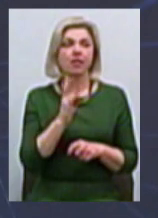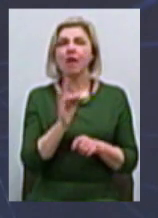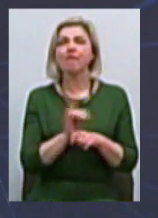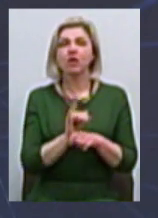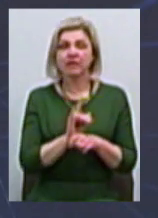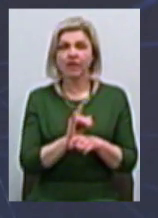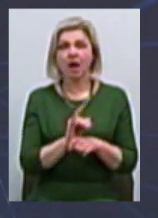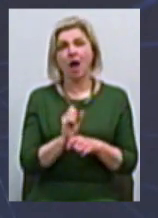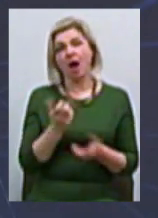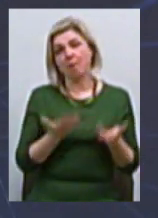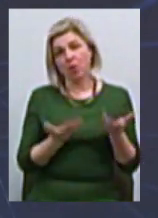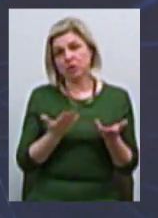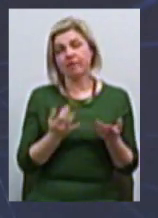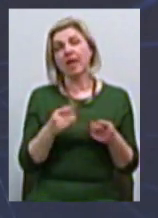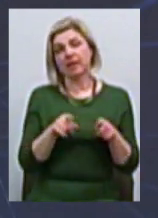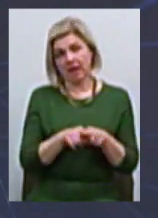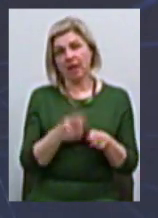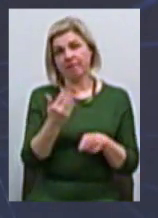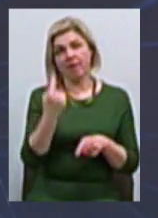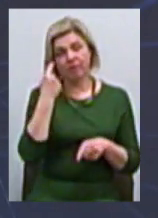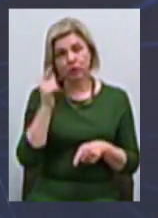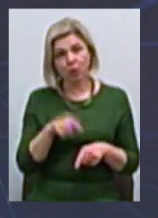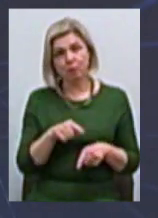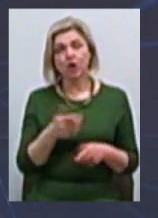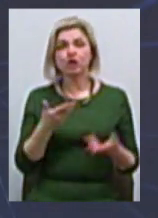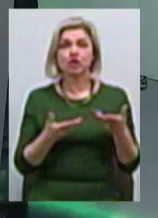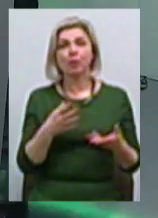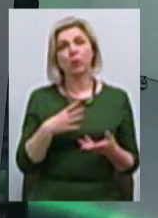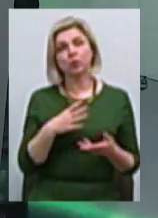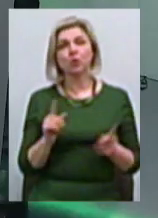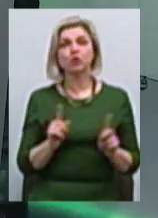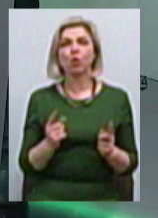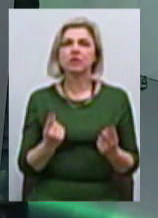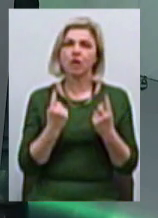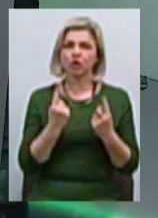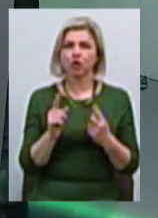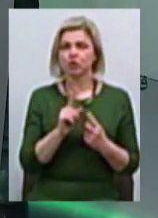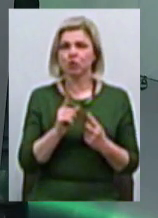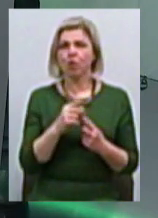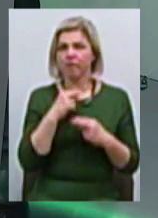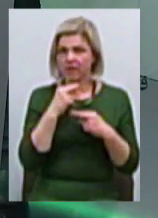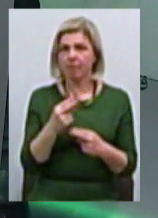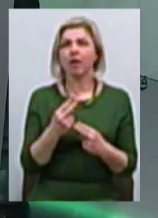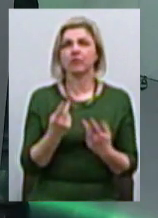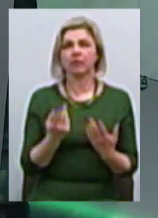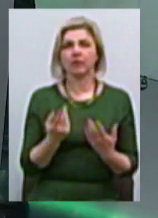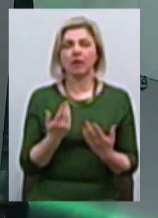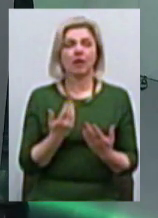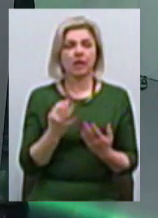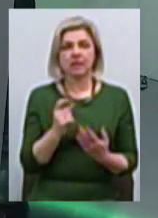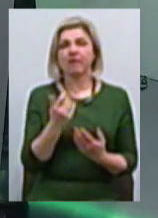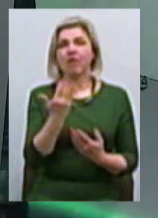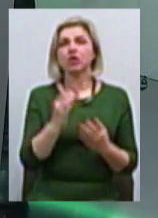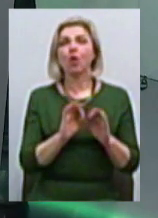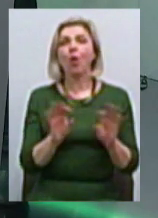фальсифікації, або, можливо, і таке вам відомо, чи було щось значне, те, що заслуговує на увагу? Ну, вже з ваших